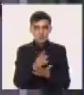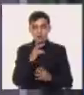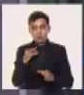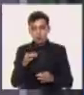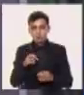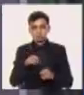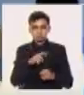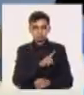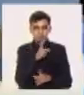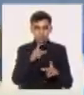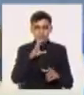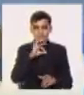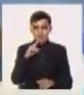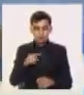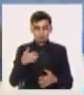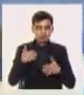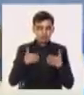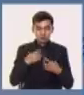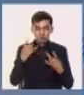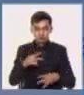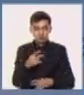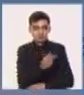не спешат делать оптимистичные прогнозы.